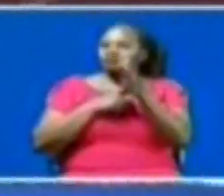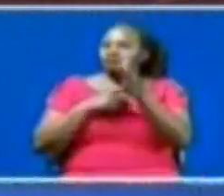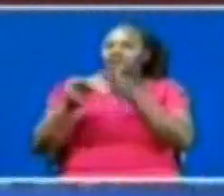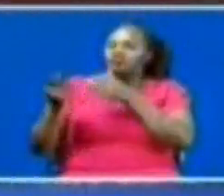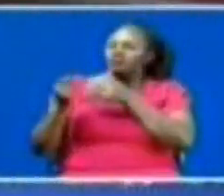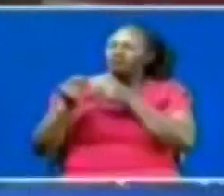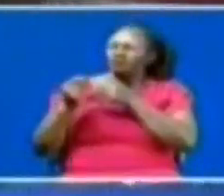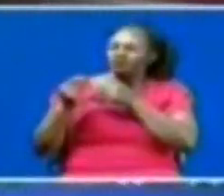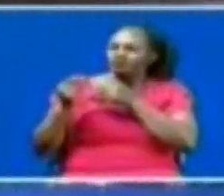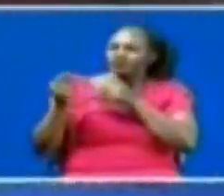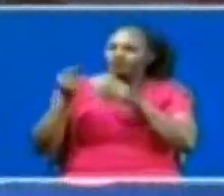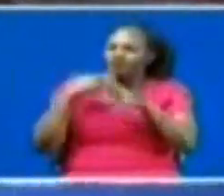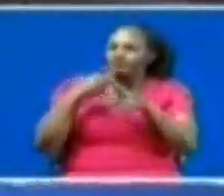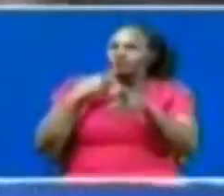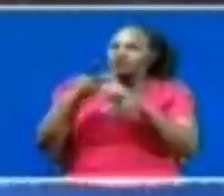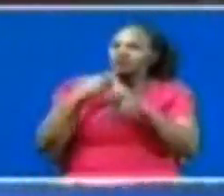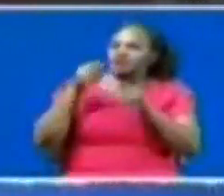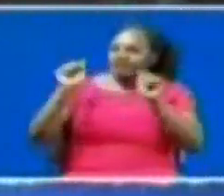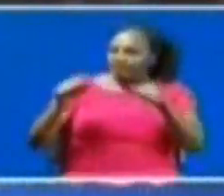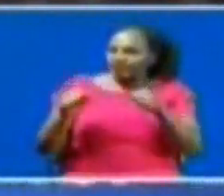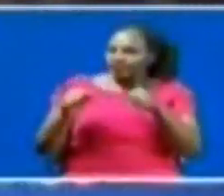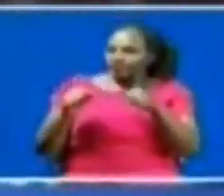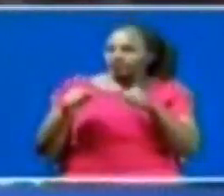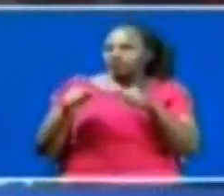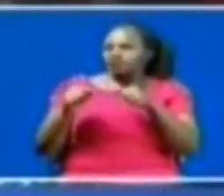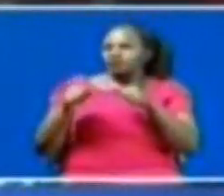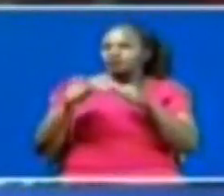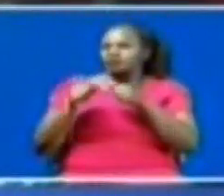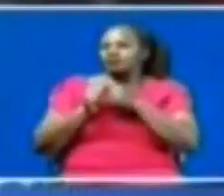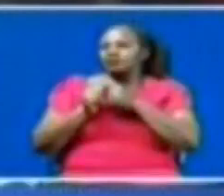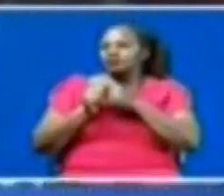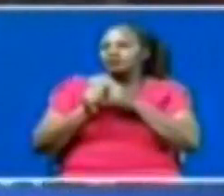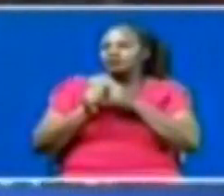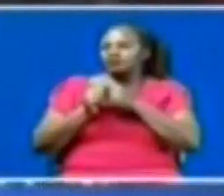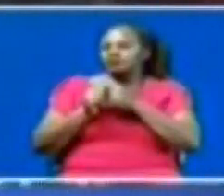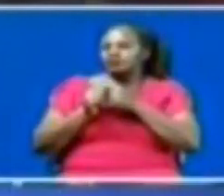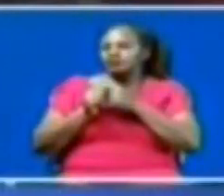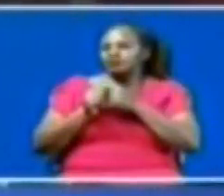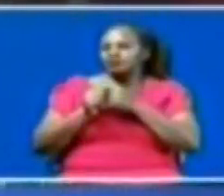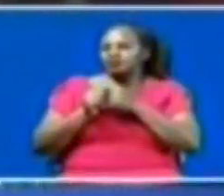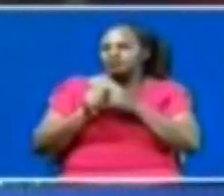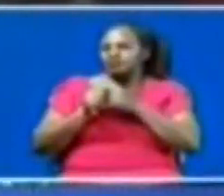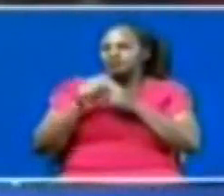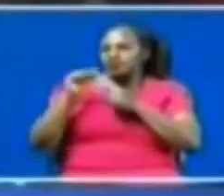no. Na sisi tutasema yes. Yes. Yes.